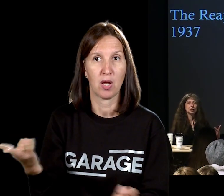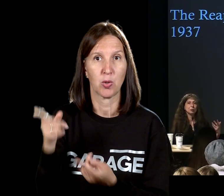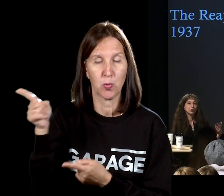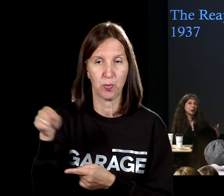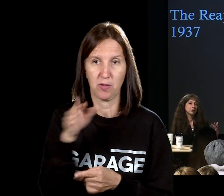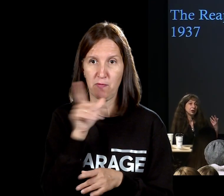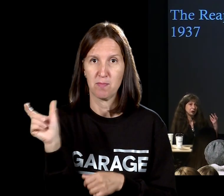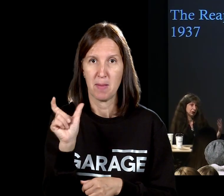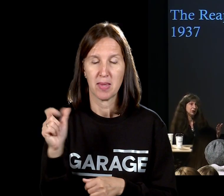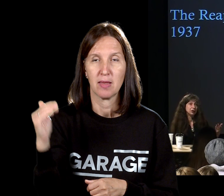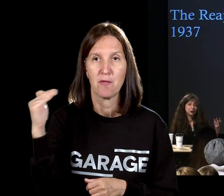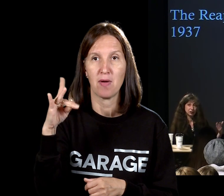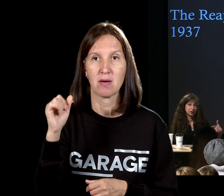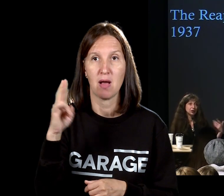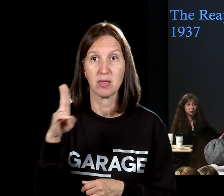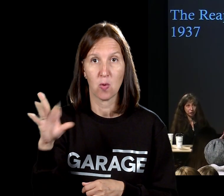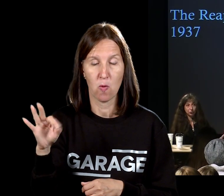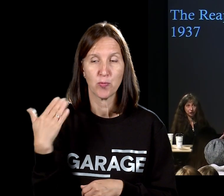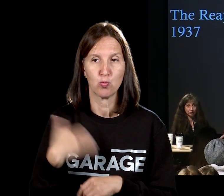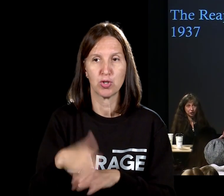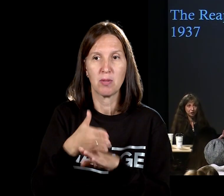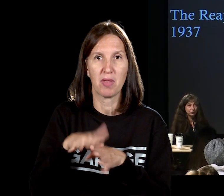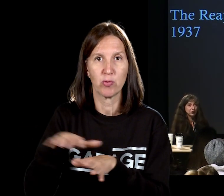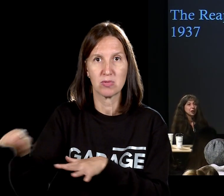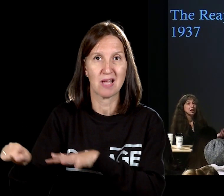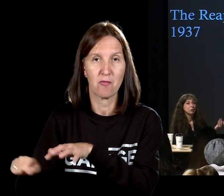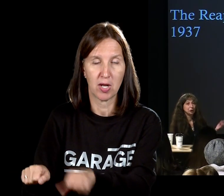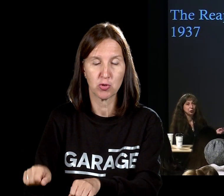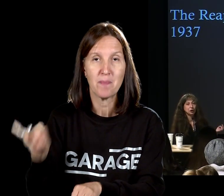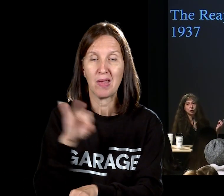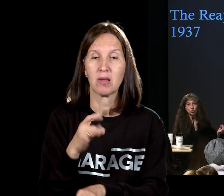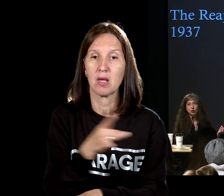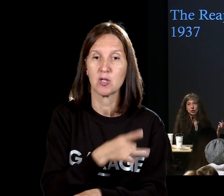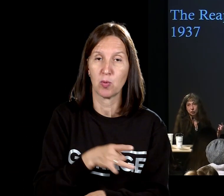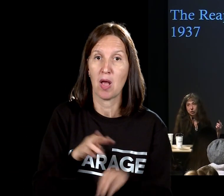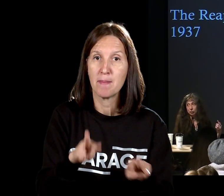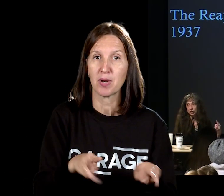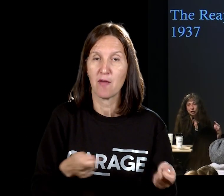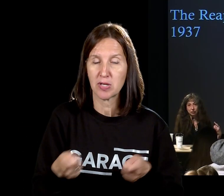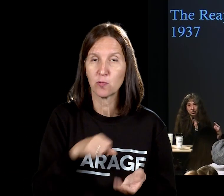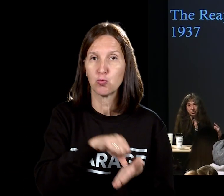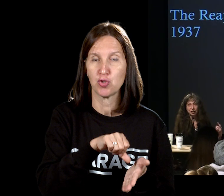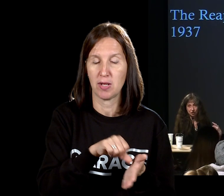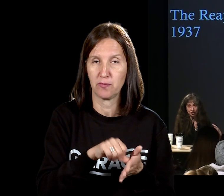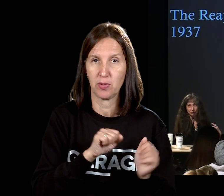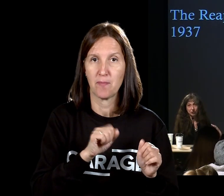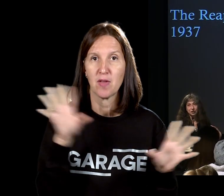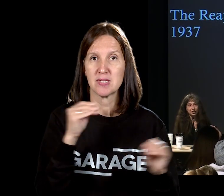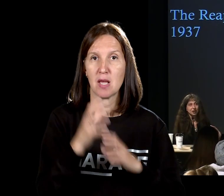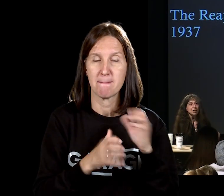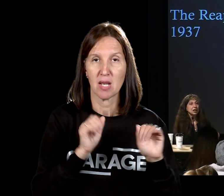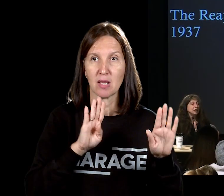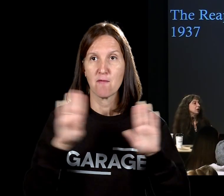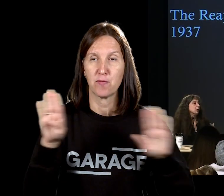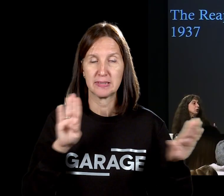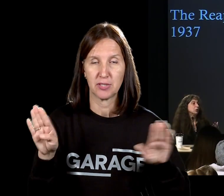ее республиканское правительство делает павильон на Всемирной выставке, павильон, на котором как раз была представлена Герника